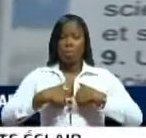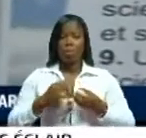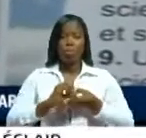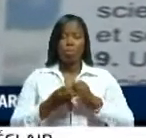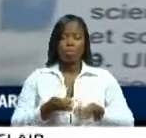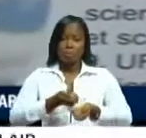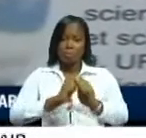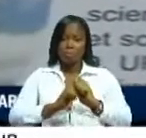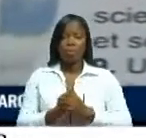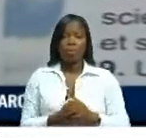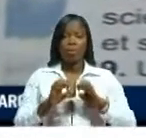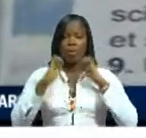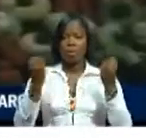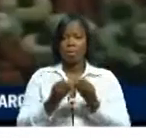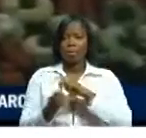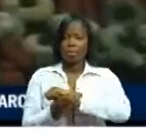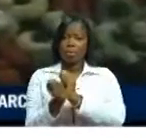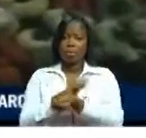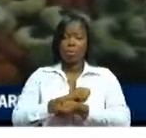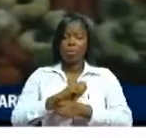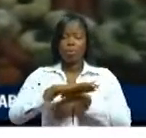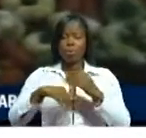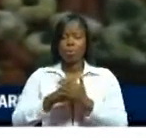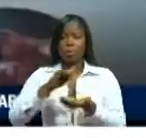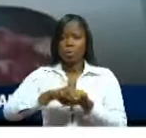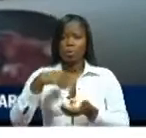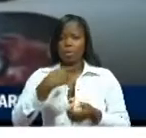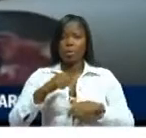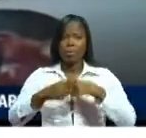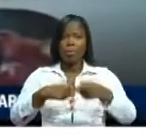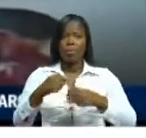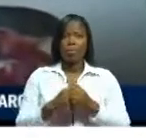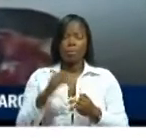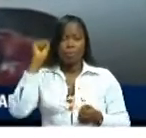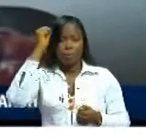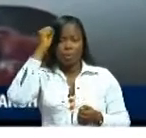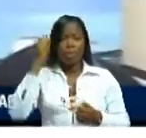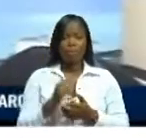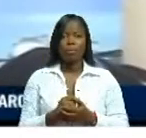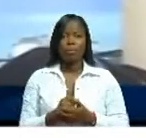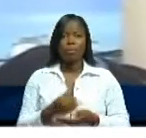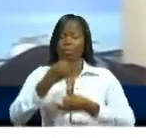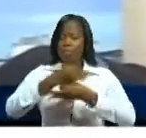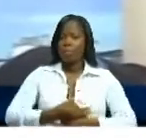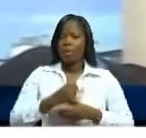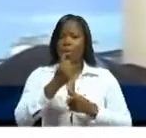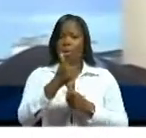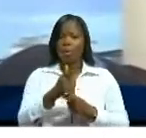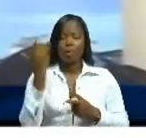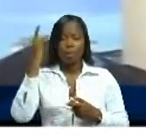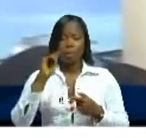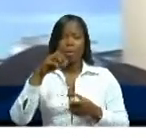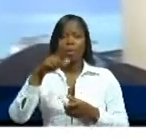et l'environnement c'est la transformation et tout ce qui va autour avec les sciences appliquées et les sciences fondamentales dont il ya là